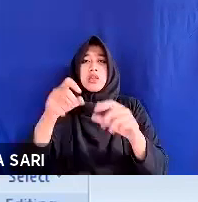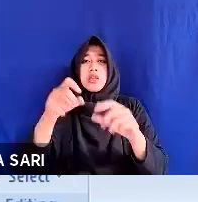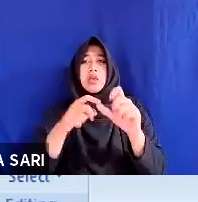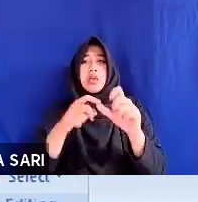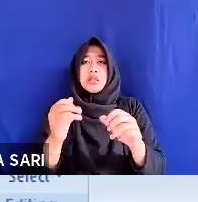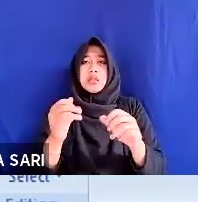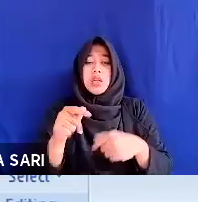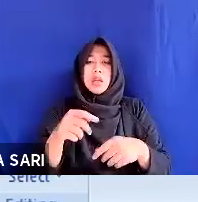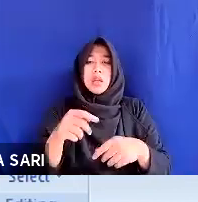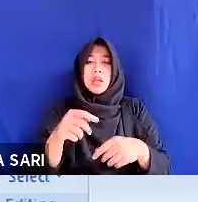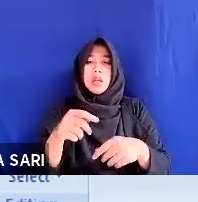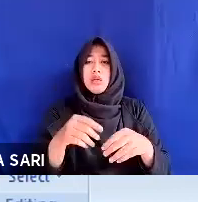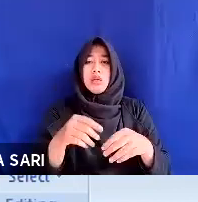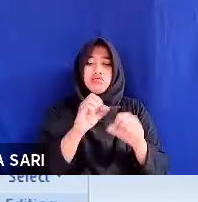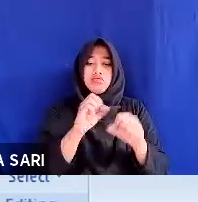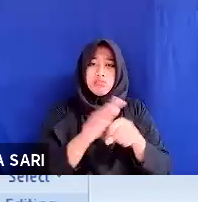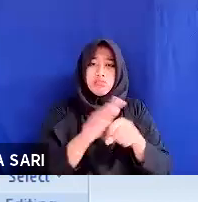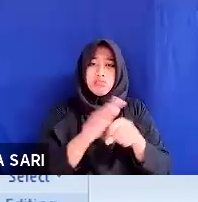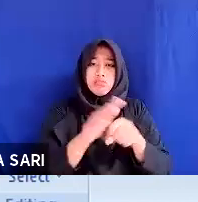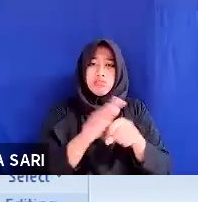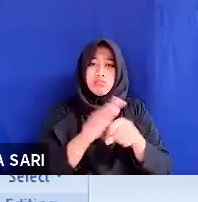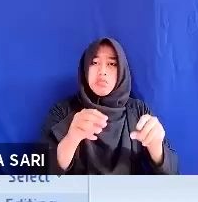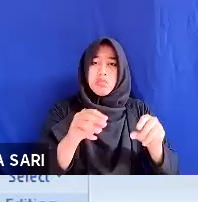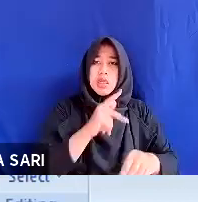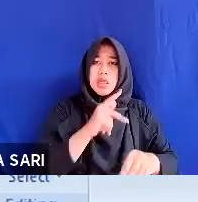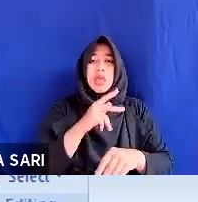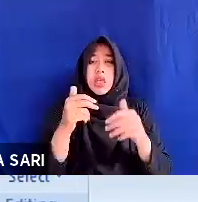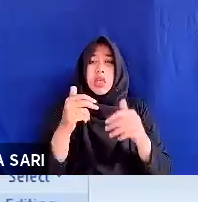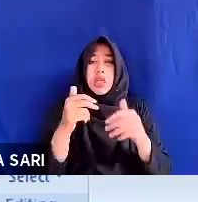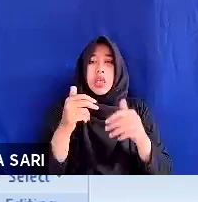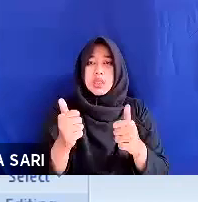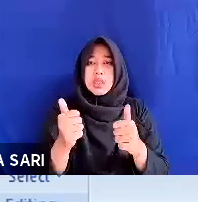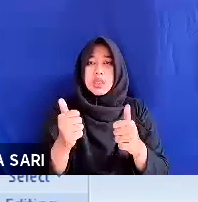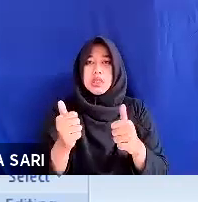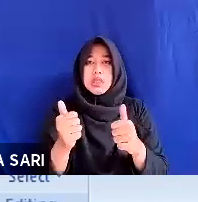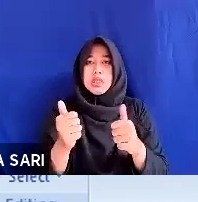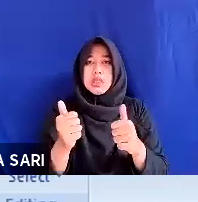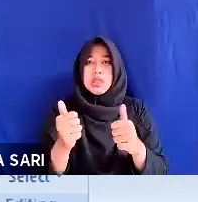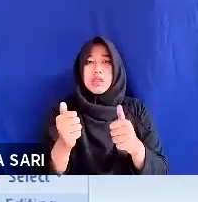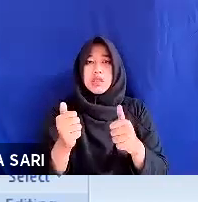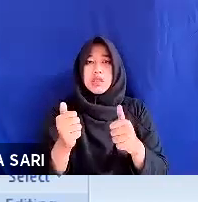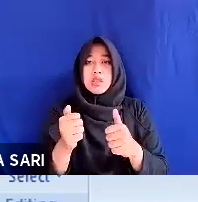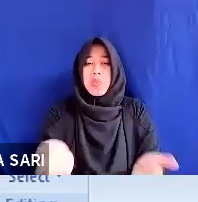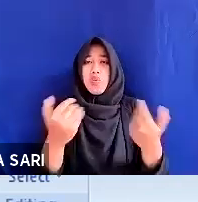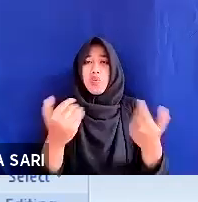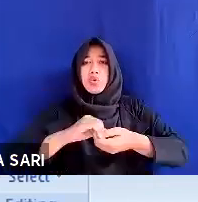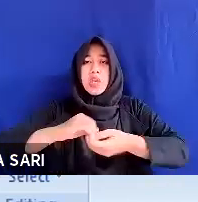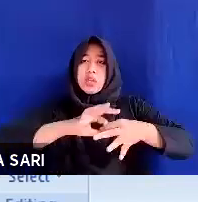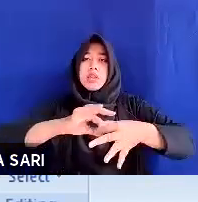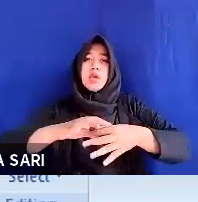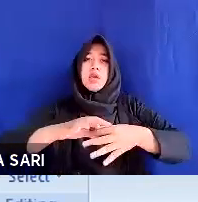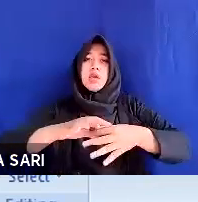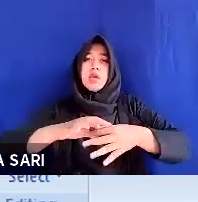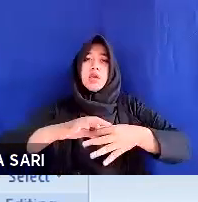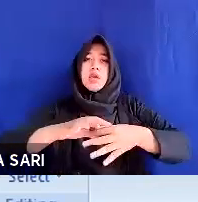kita bisa saling membangun solidaritas, membangun gotong royong, dan itu sesungguhnya esensi